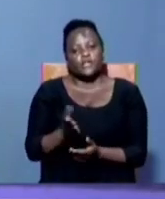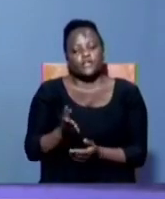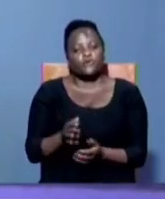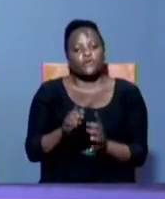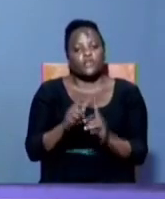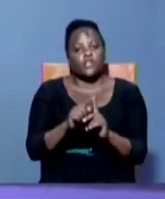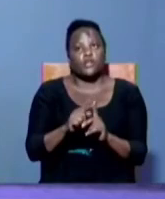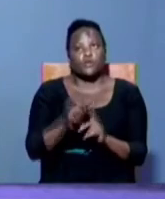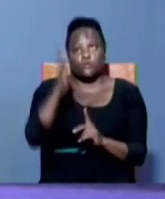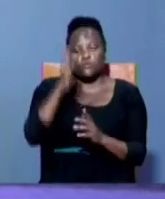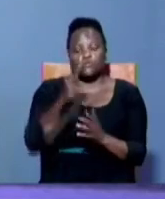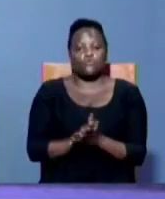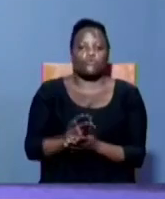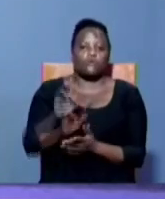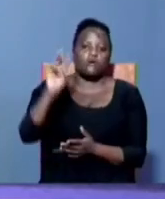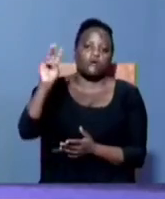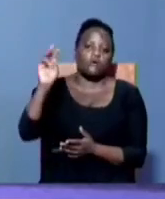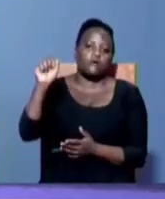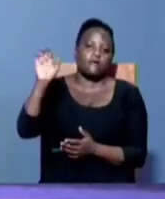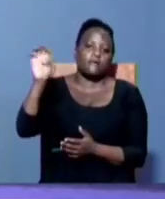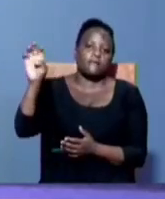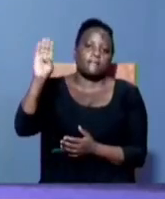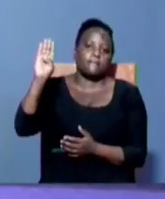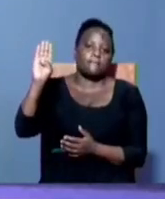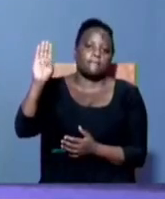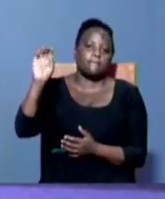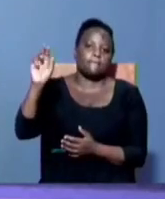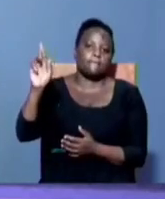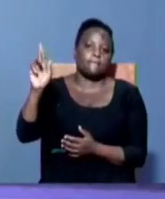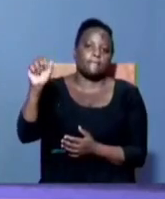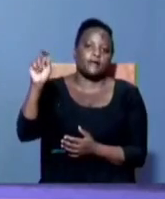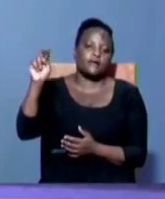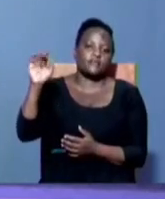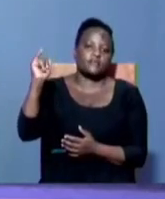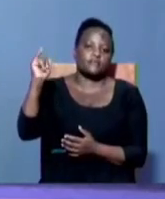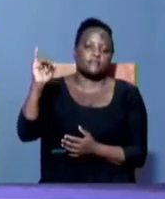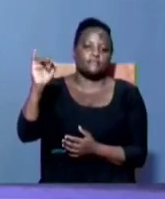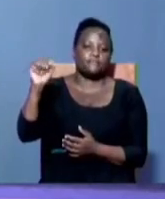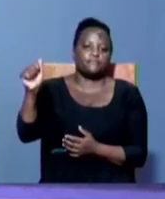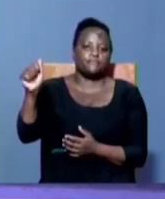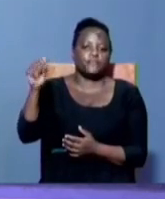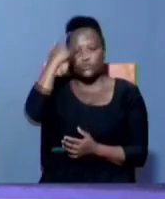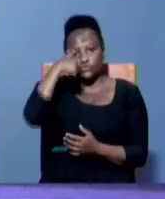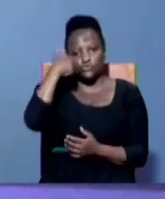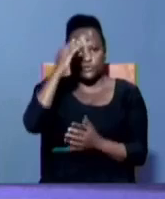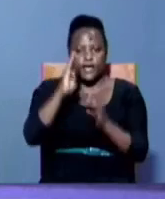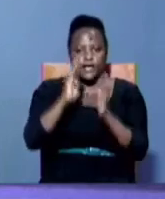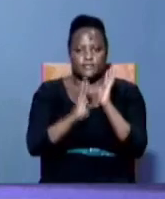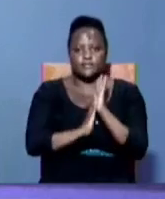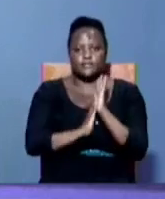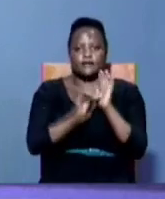neno la Mungu katika Waebrania sura ya 9 mstari wa 22. Bila damu hakuna ondoleo.